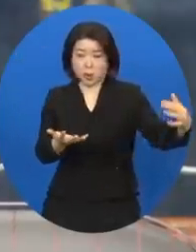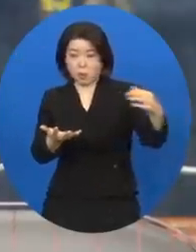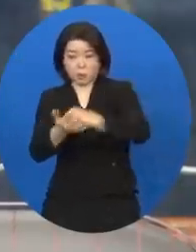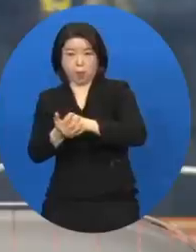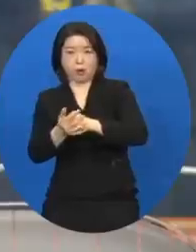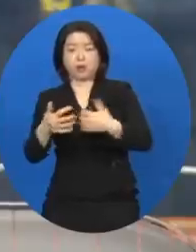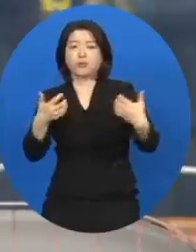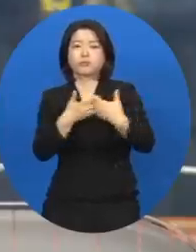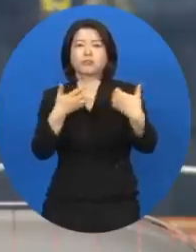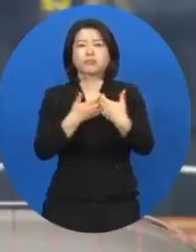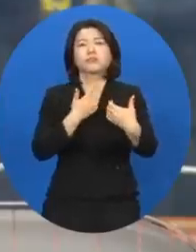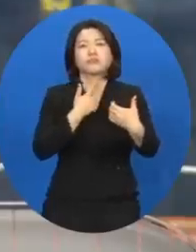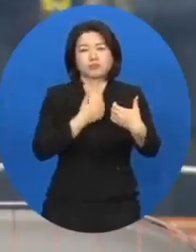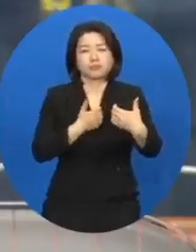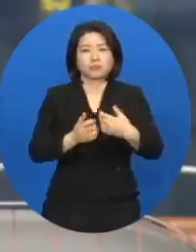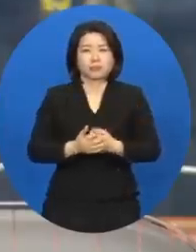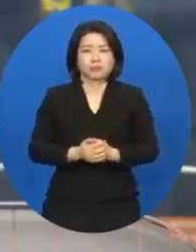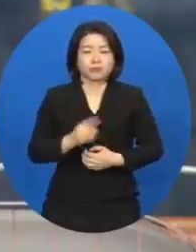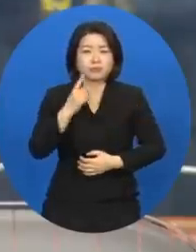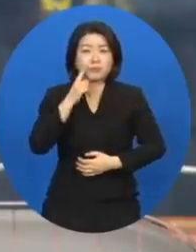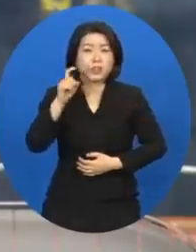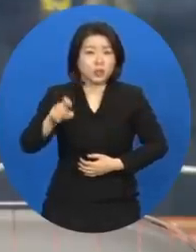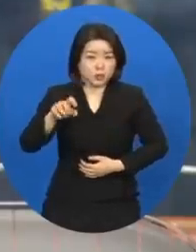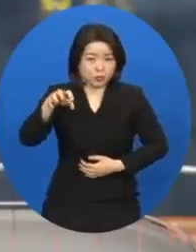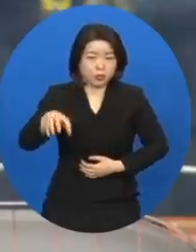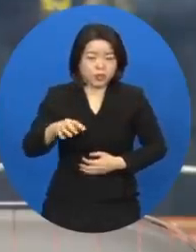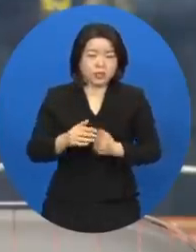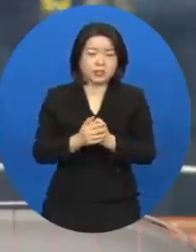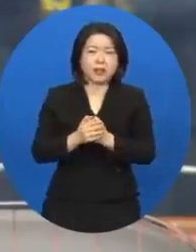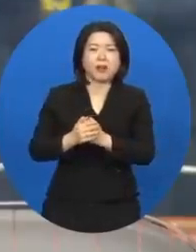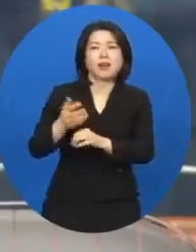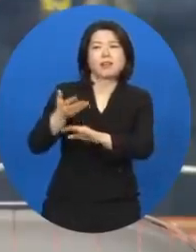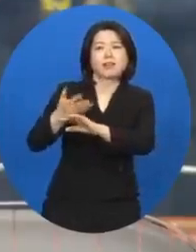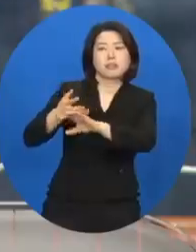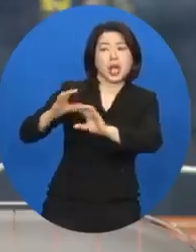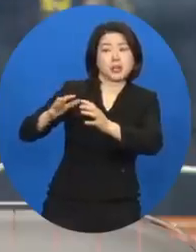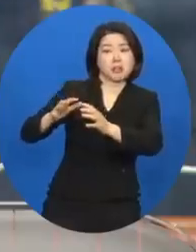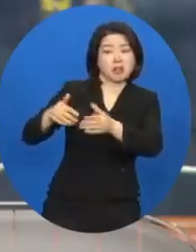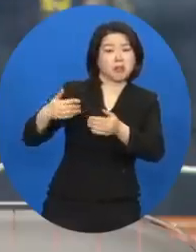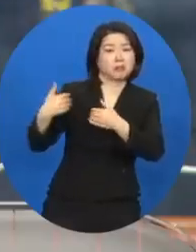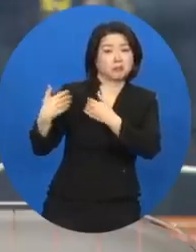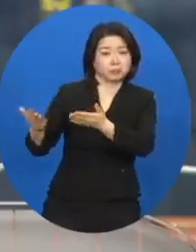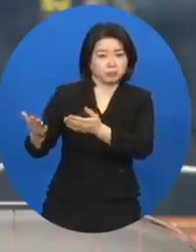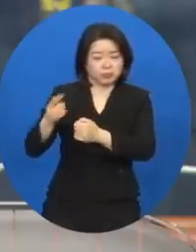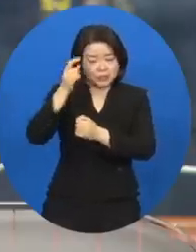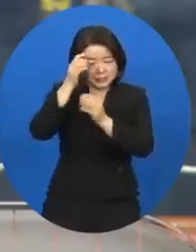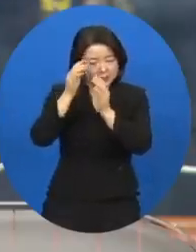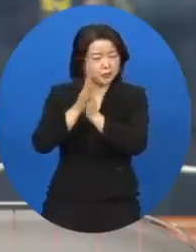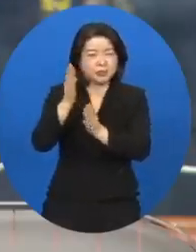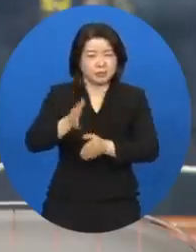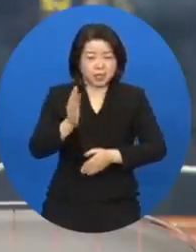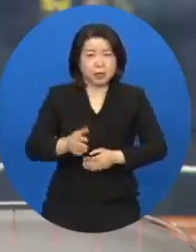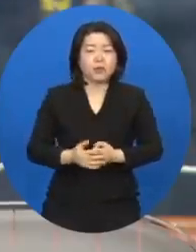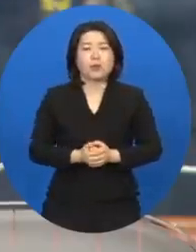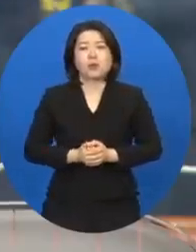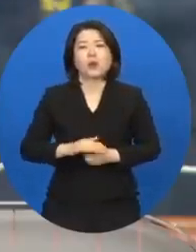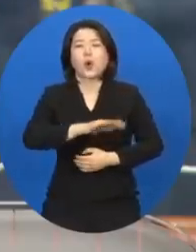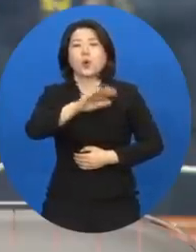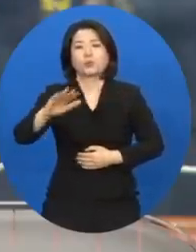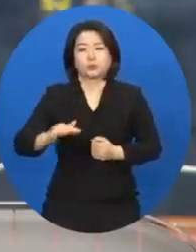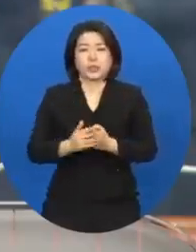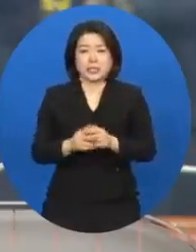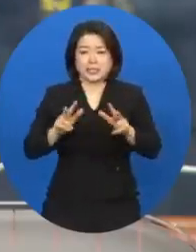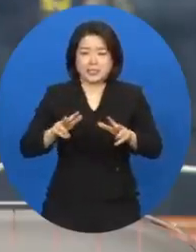겪었잖아요. 우크라이나가 남의 나라 이야기라고 생각하고 기도하지 말고 우리